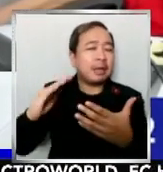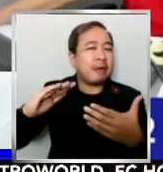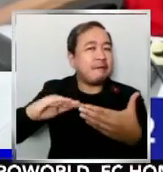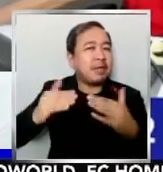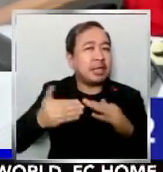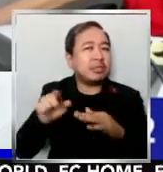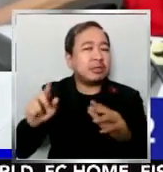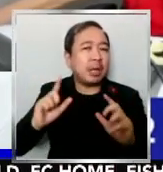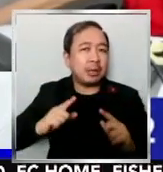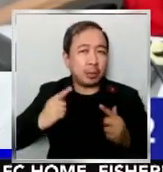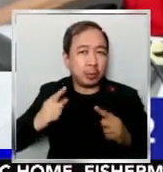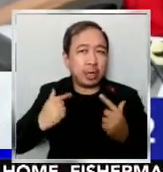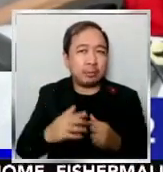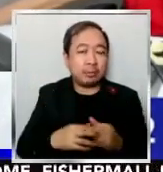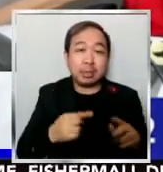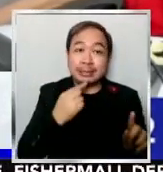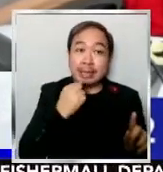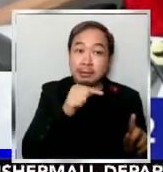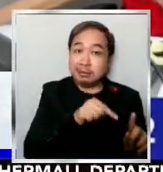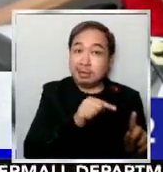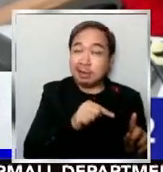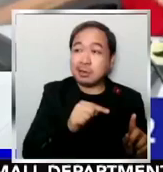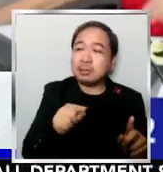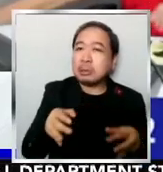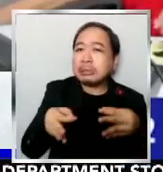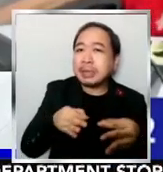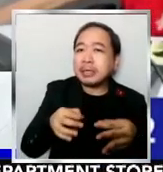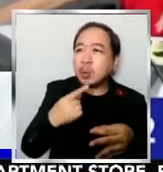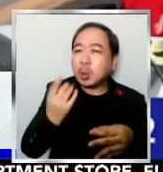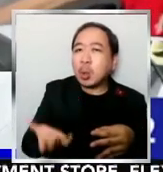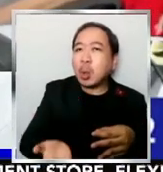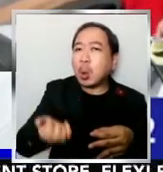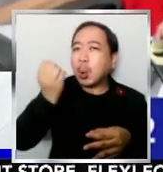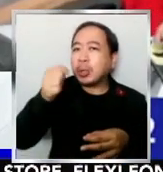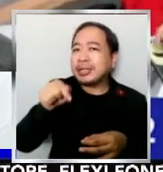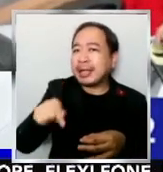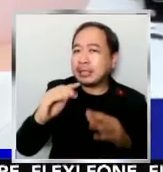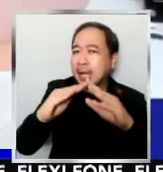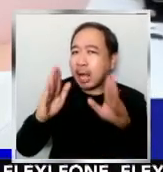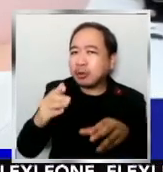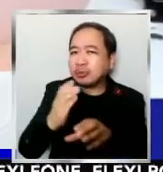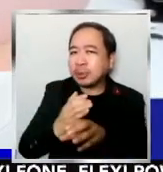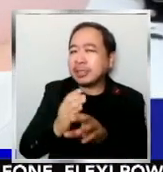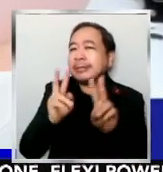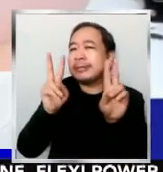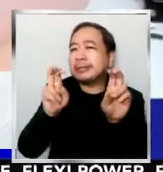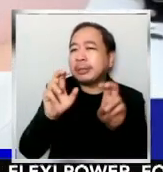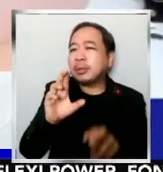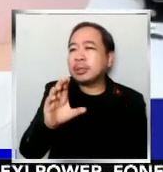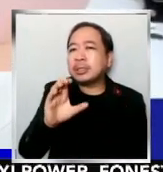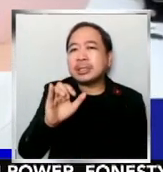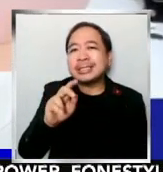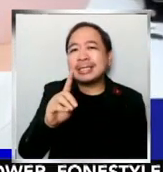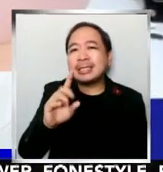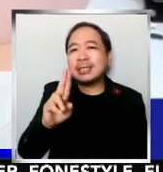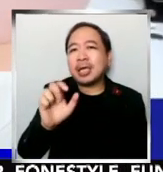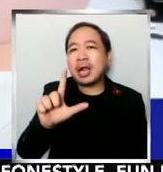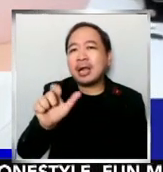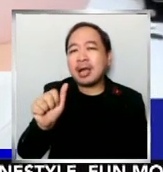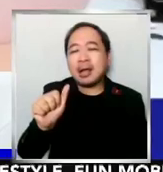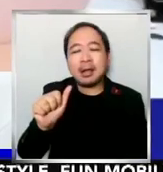ang bahay at sasakyan pagkamay-ari ng taong tinawag niya na Cinderella Man. Alam niyo ba na